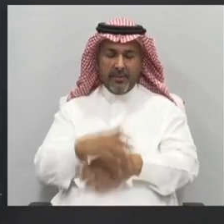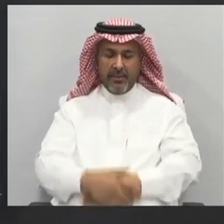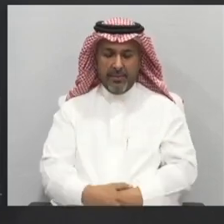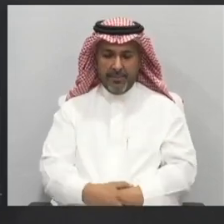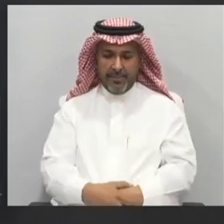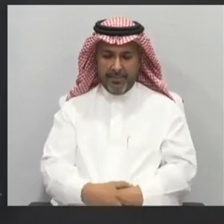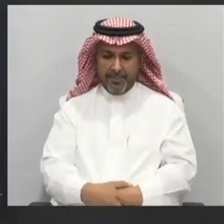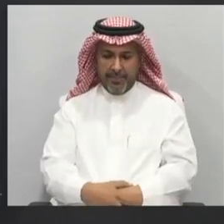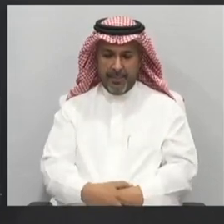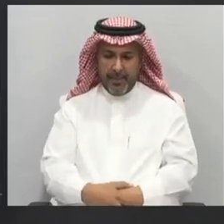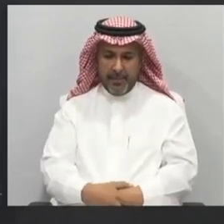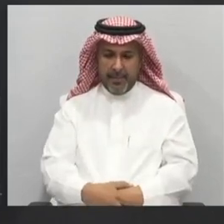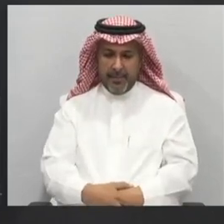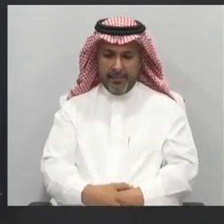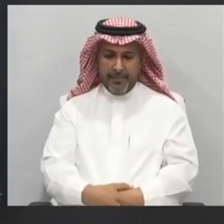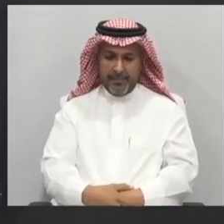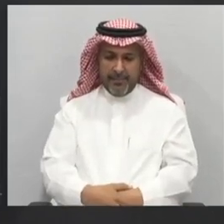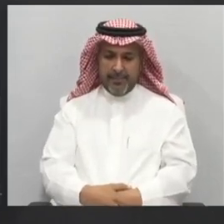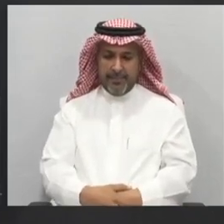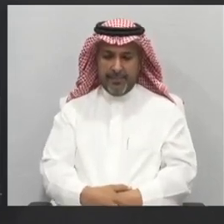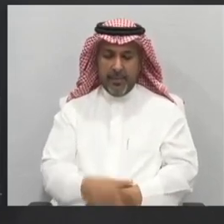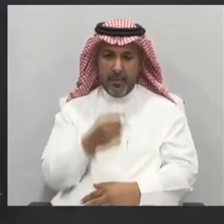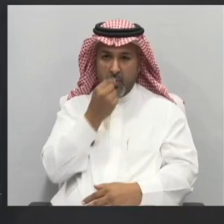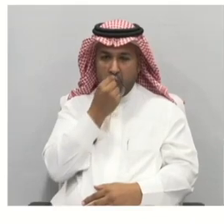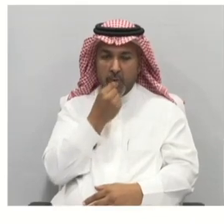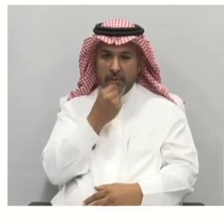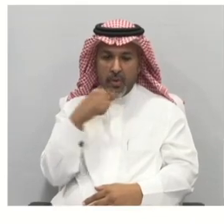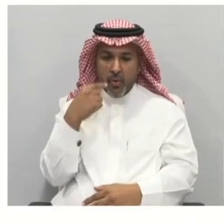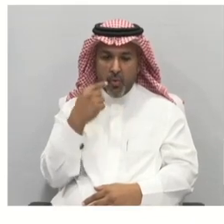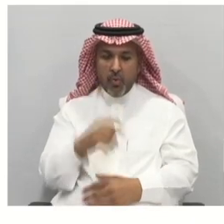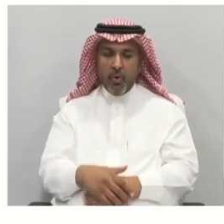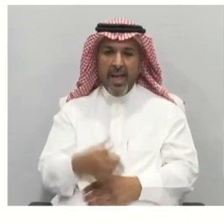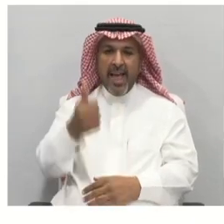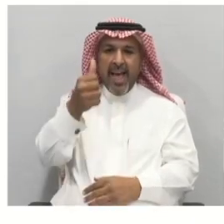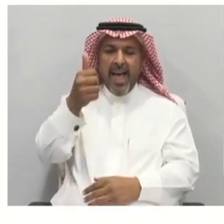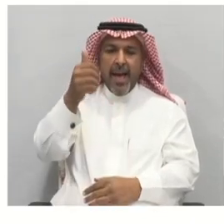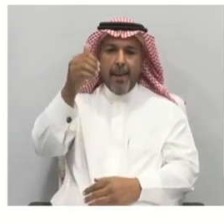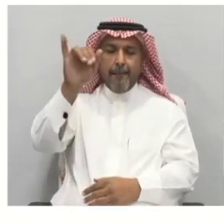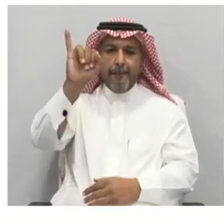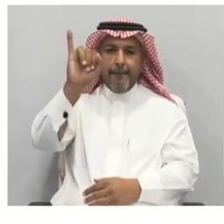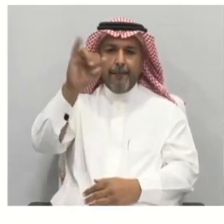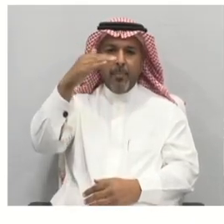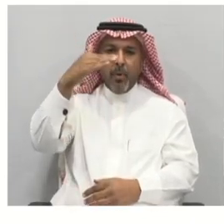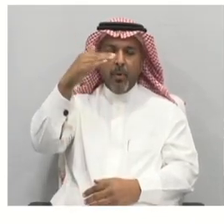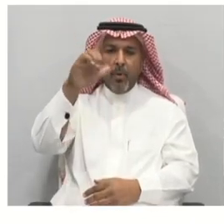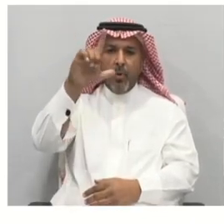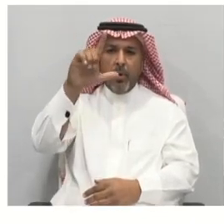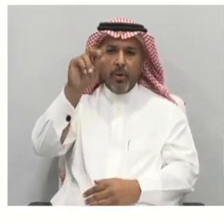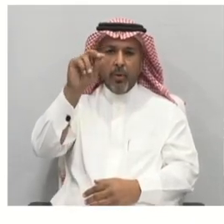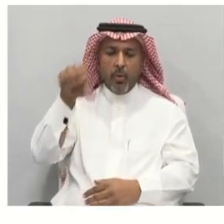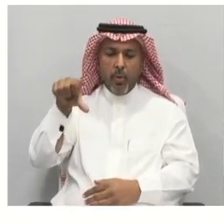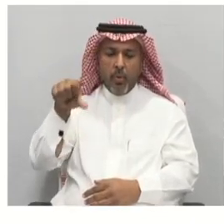وتعالى في سوره الطور فقال الله سبحانه وتعالى ام خلقوا من غير شيء ام هم